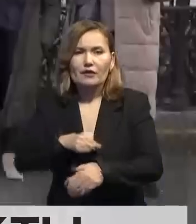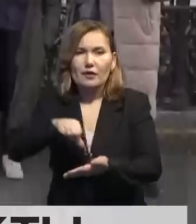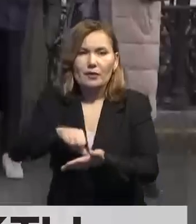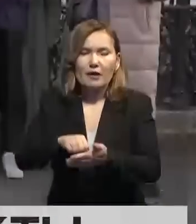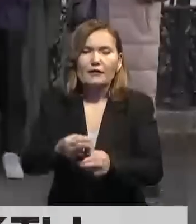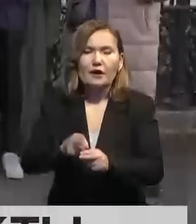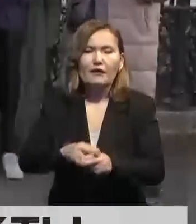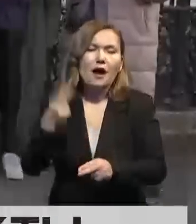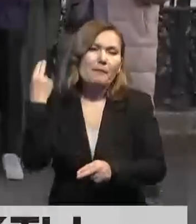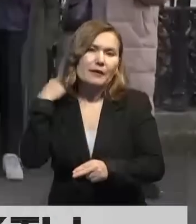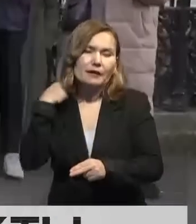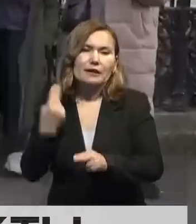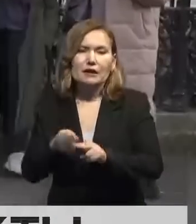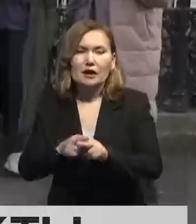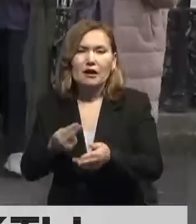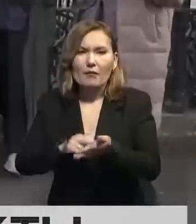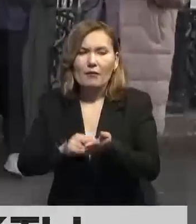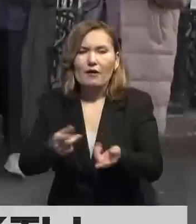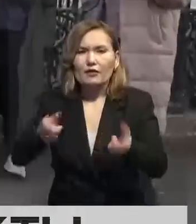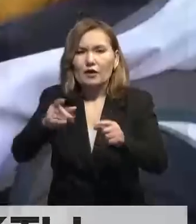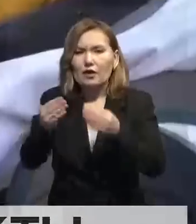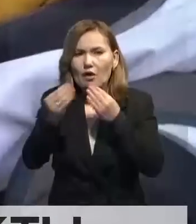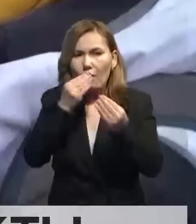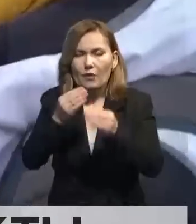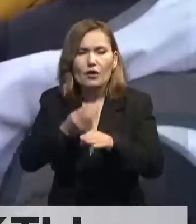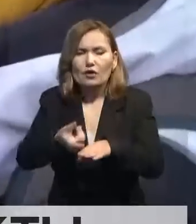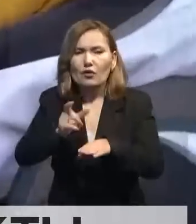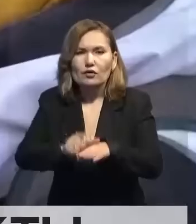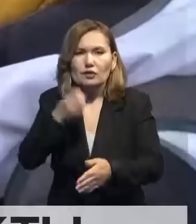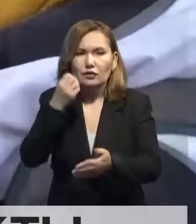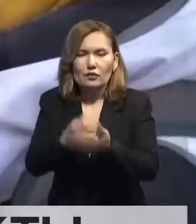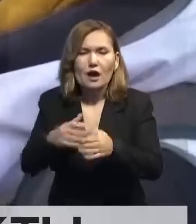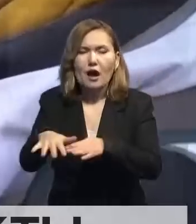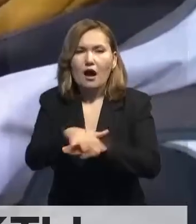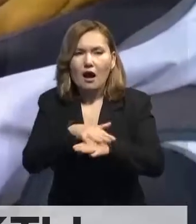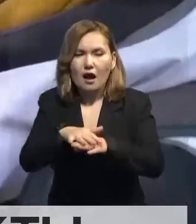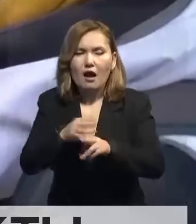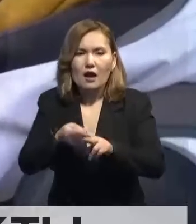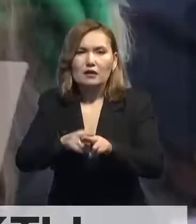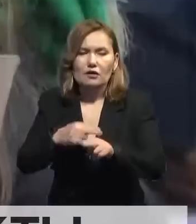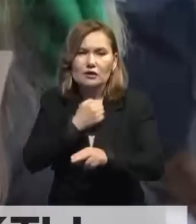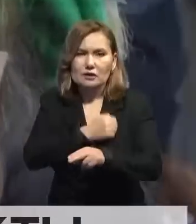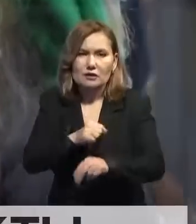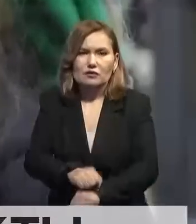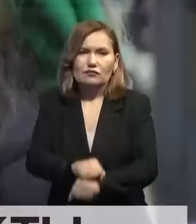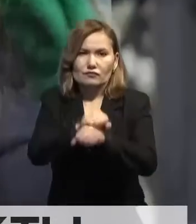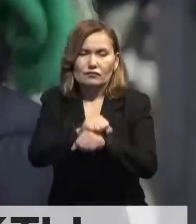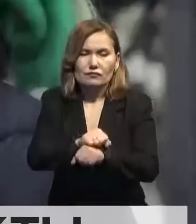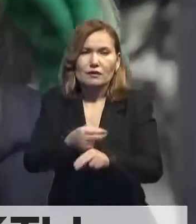болмаған қымбатшылық орнаған. Белсенділер ұлттық денсаулық сақтау қызметіне мәселені тез арада шешу туралы талап қойып